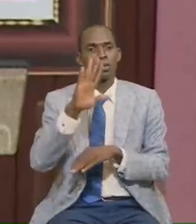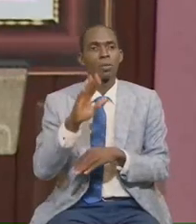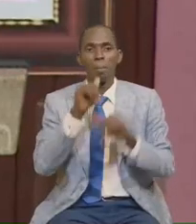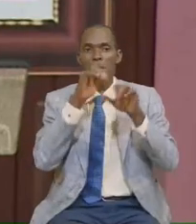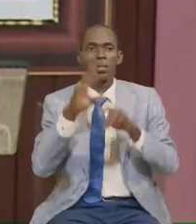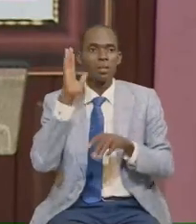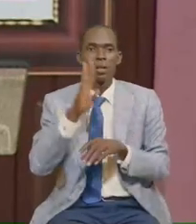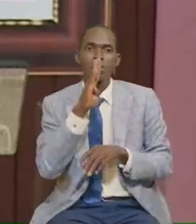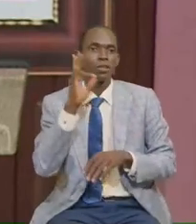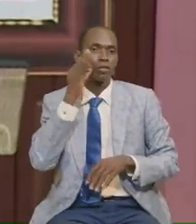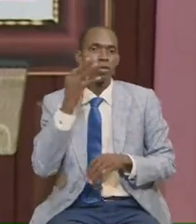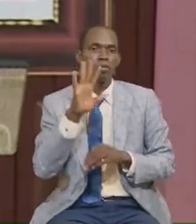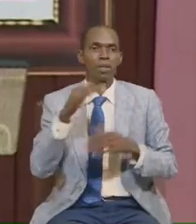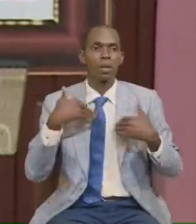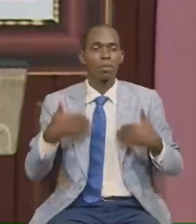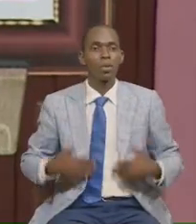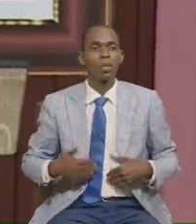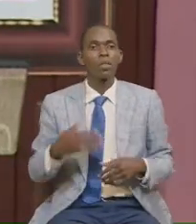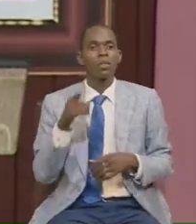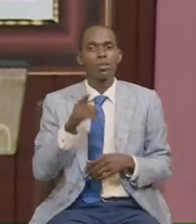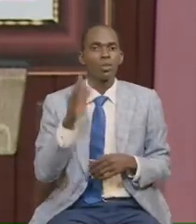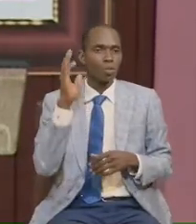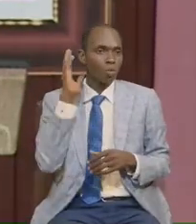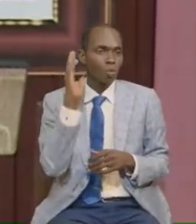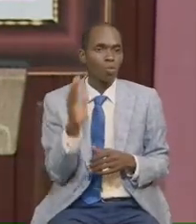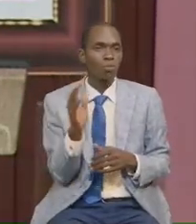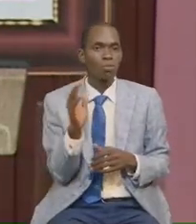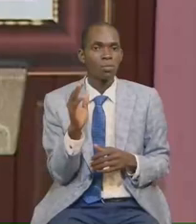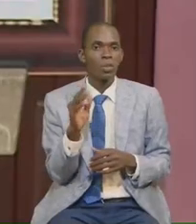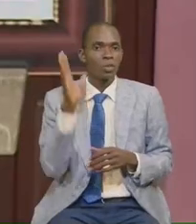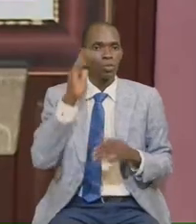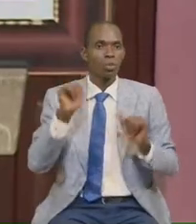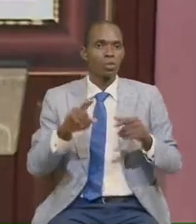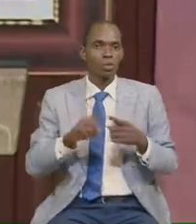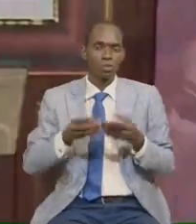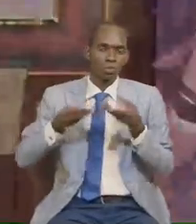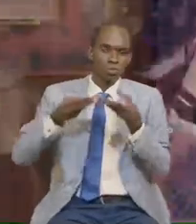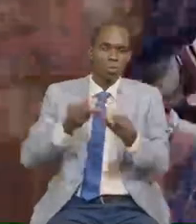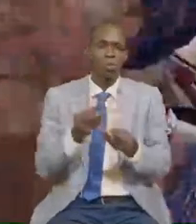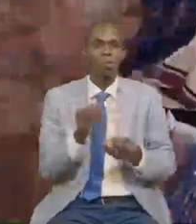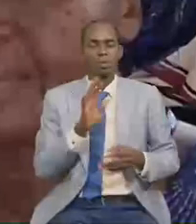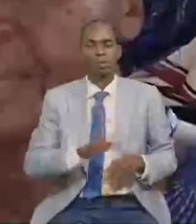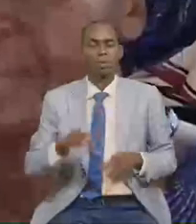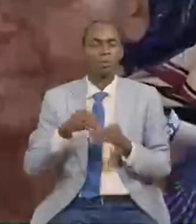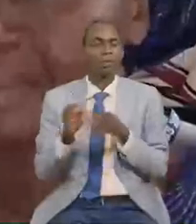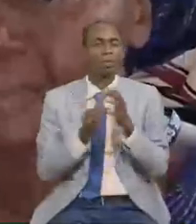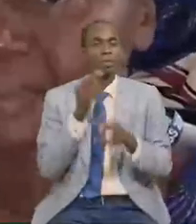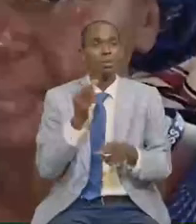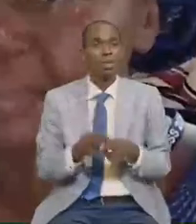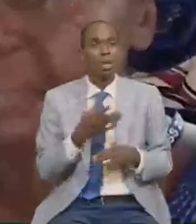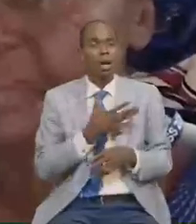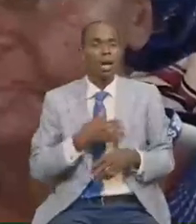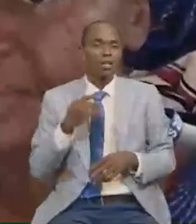tu auras assez pour éduquer tes enfants au nom de Jésus. Le fruit de ton